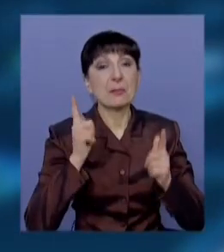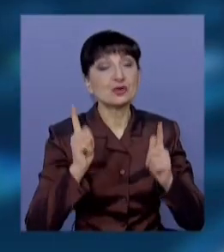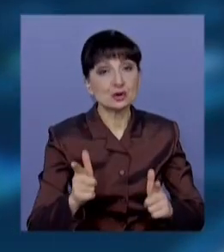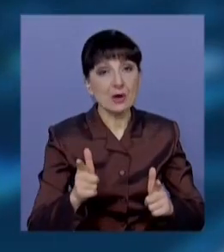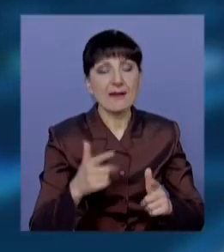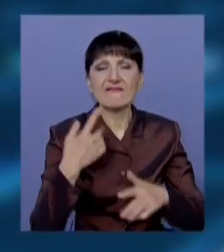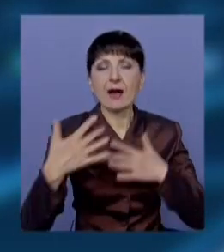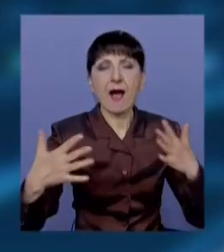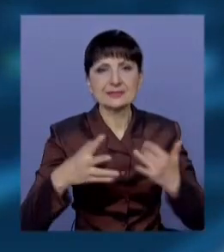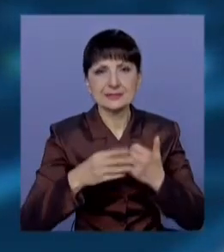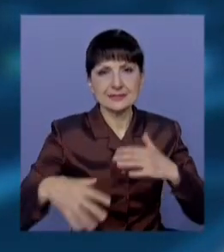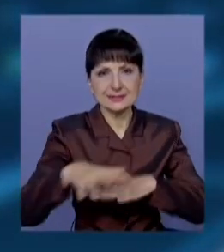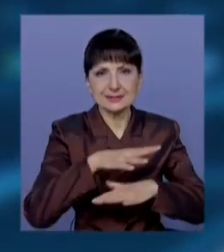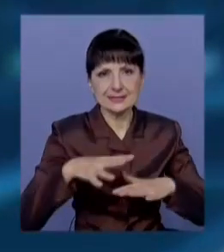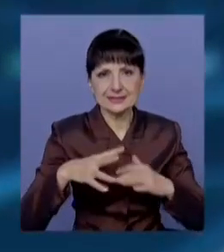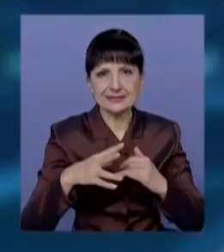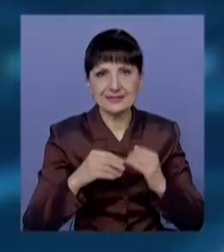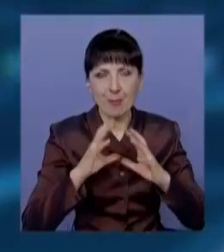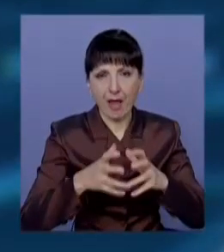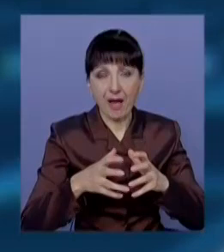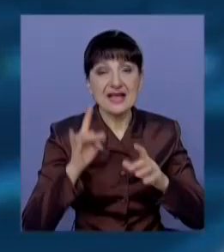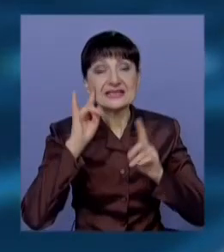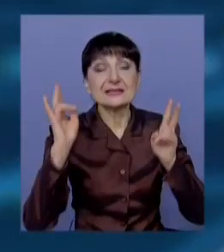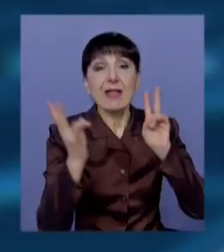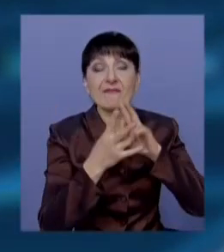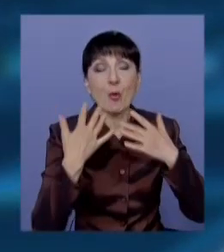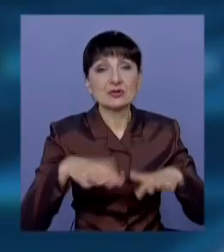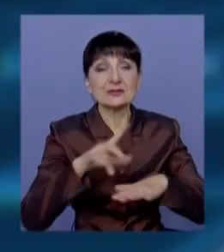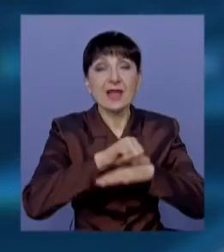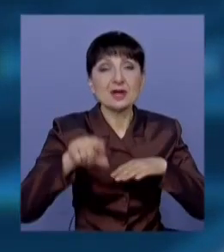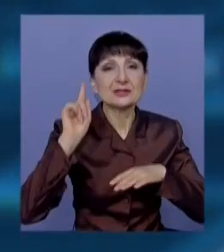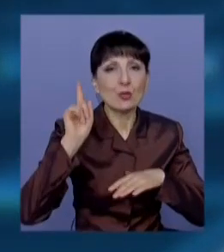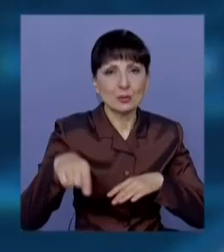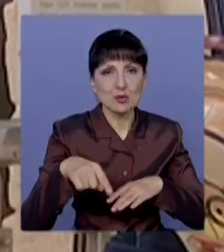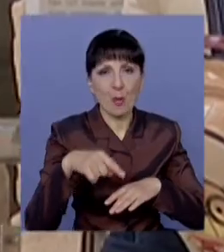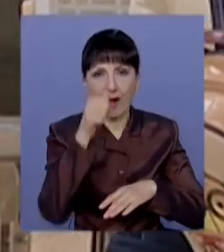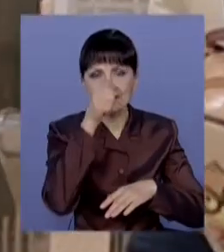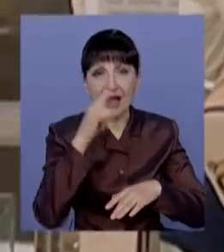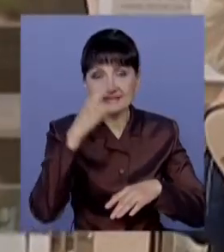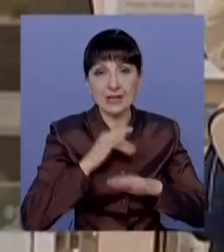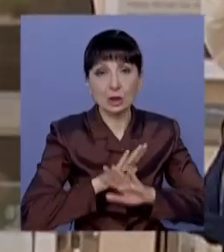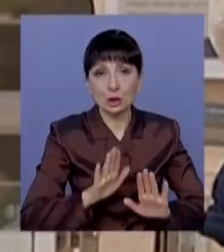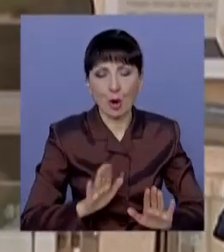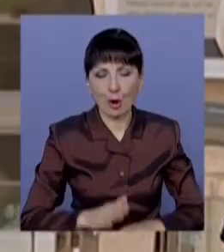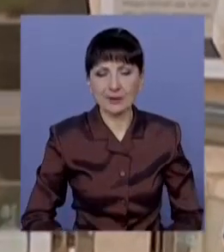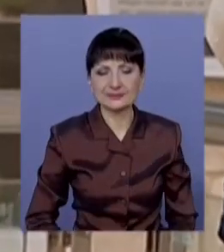разных уголках Земли. Таким образом, слава о малышке разлетелась далеко за пределы Казахстана.